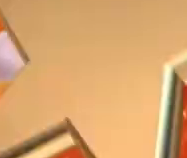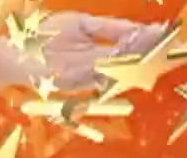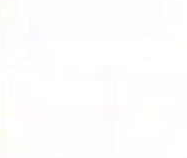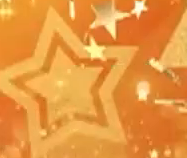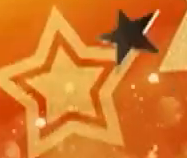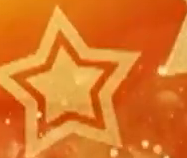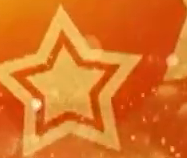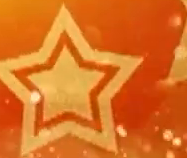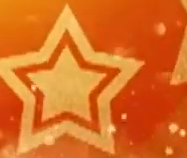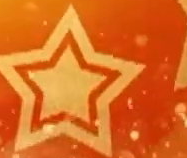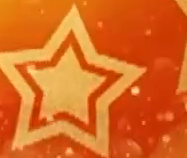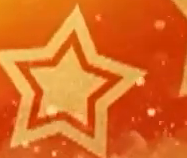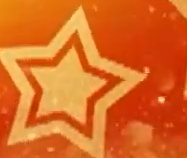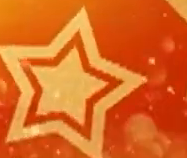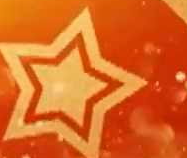Showbiz,